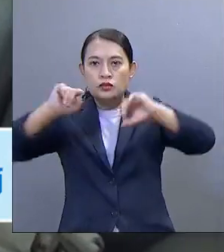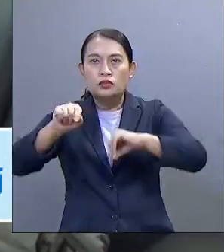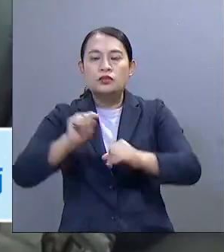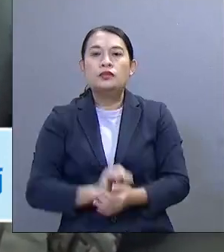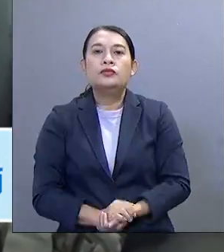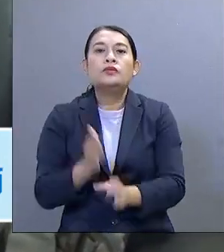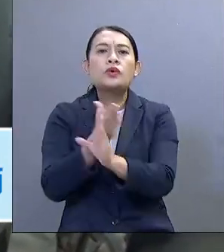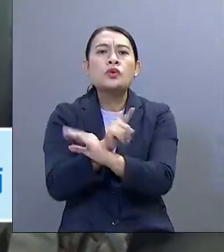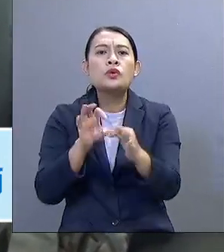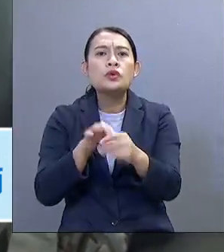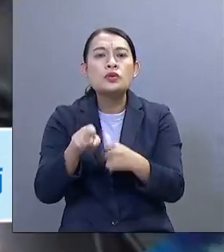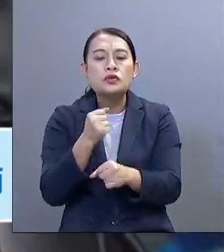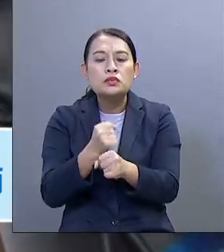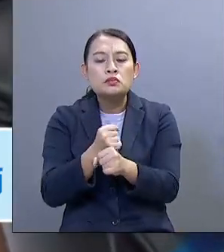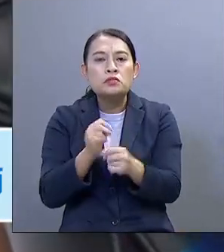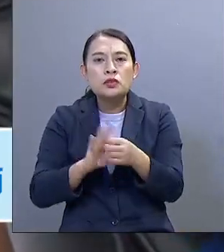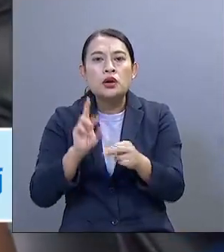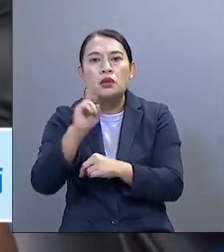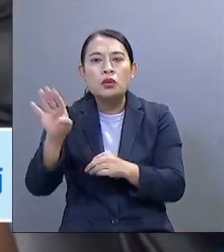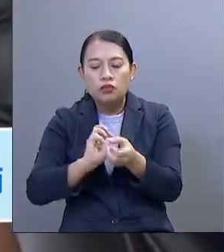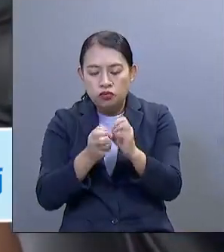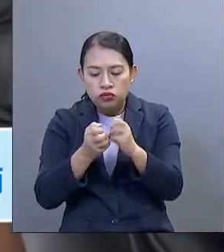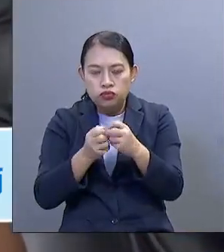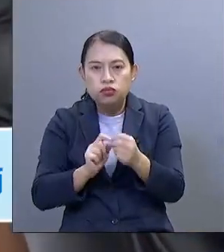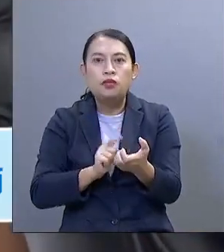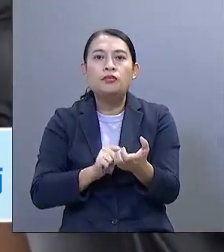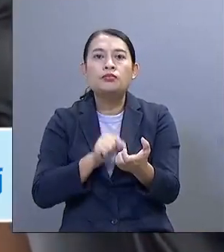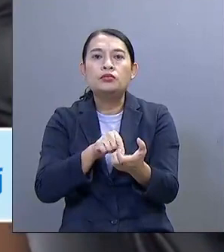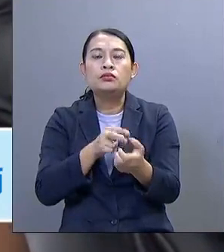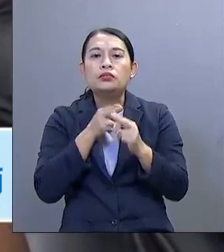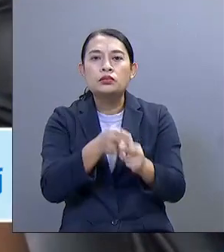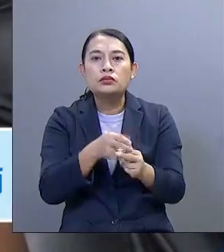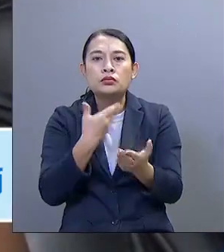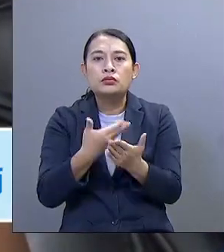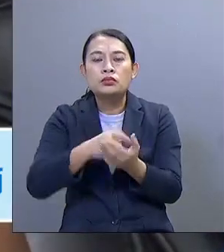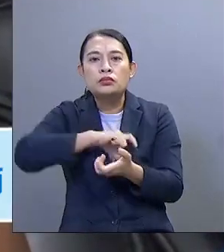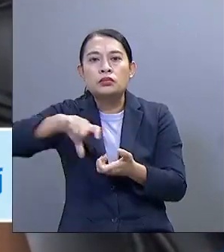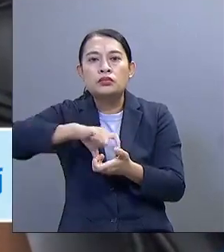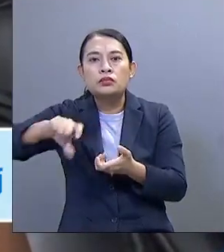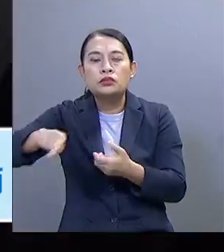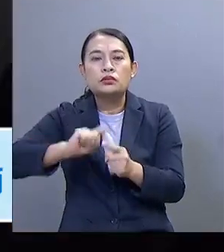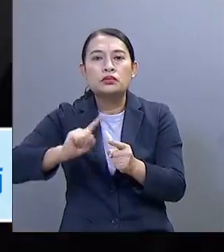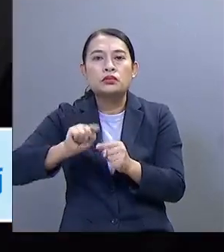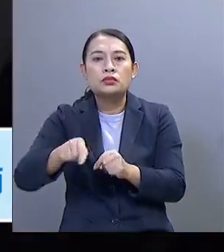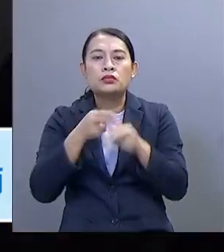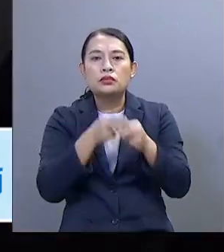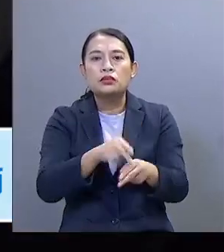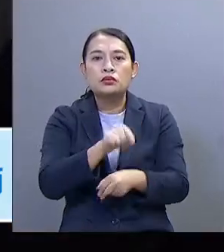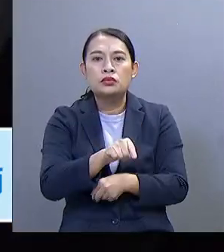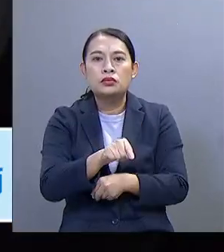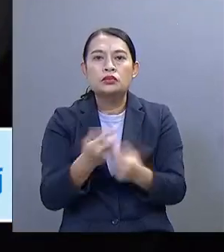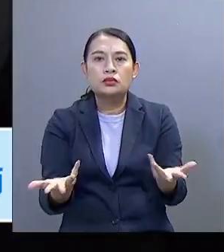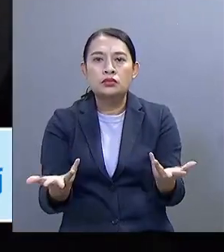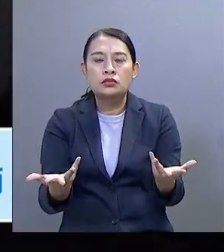ออร์ ไปคู่คุมการทำงาน BRA muitasและทํางานโอนเงิใมญชีคustร